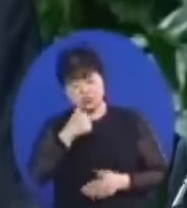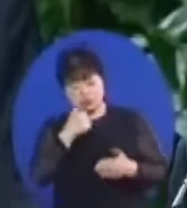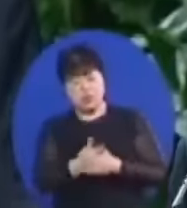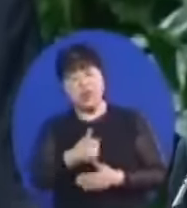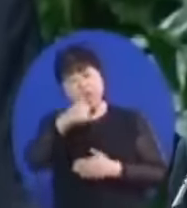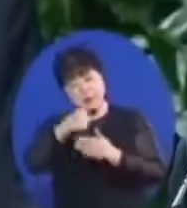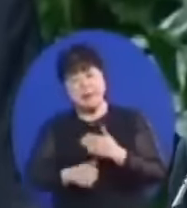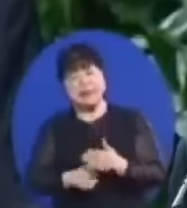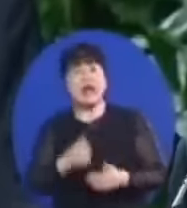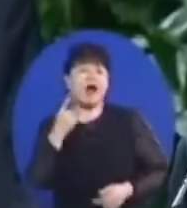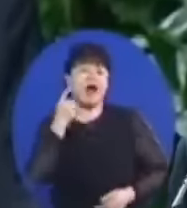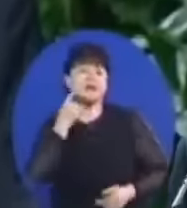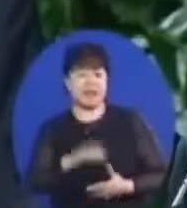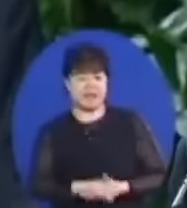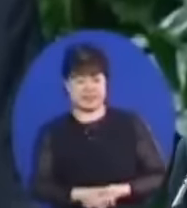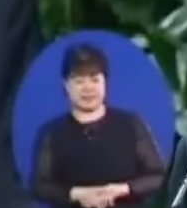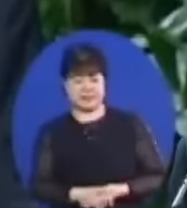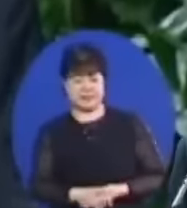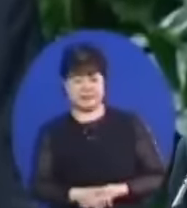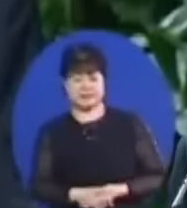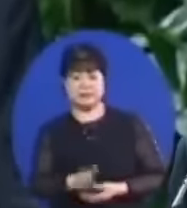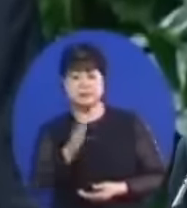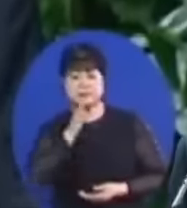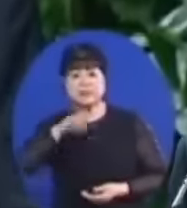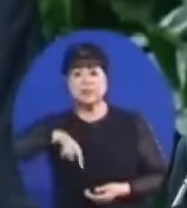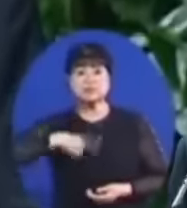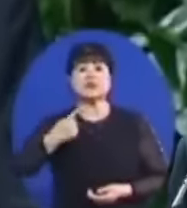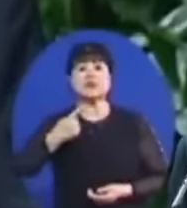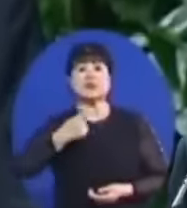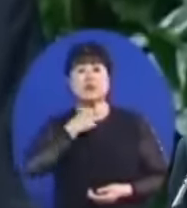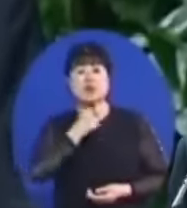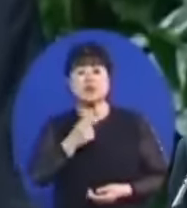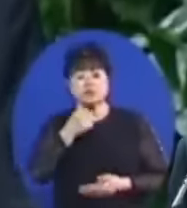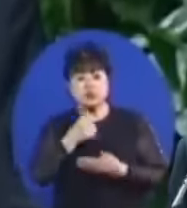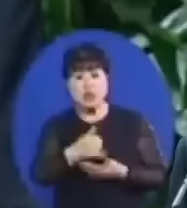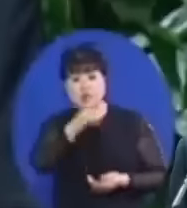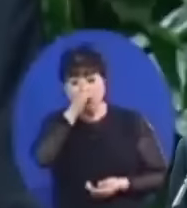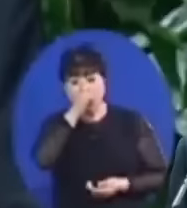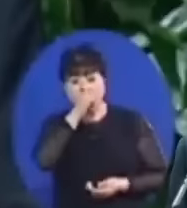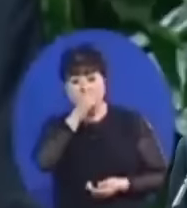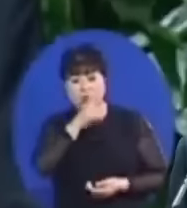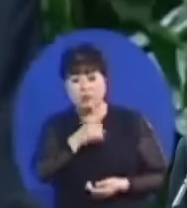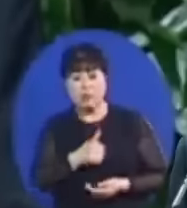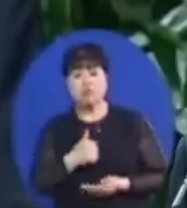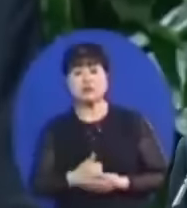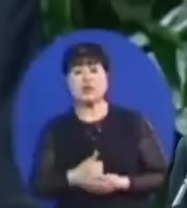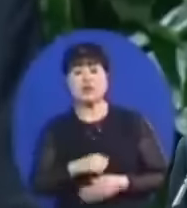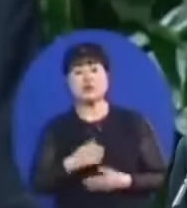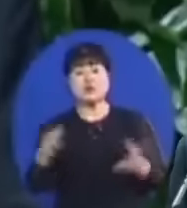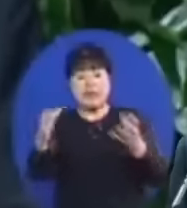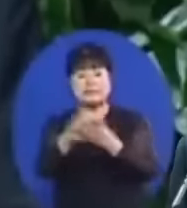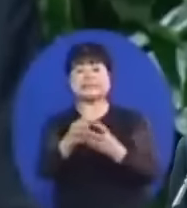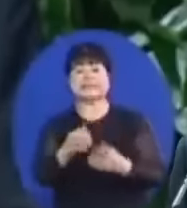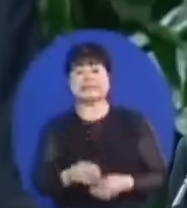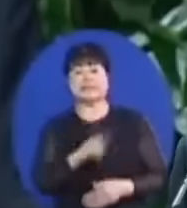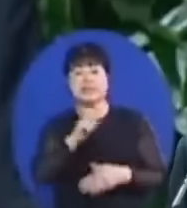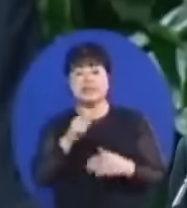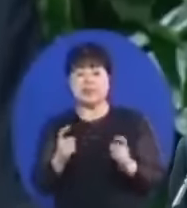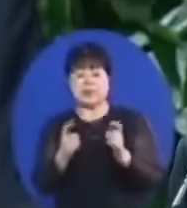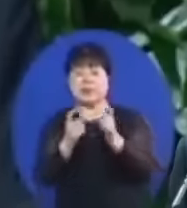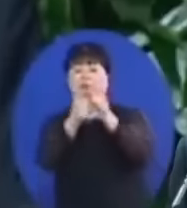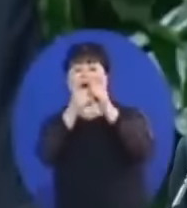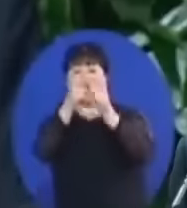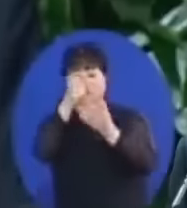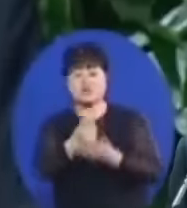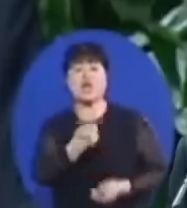지었습니다. 거짓말입니다. 물론 스스로 자본해서 짓는 죄도 있지만 모두 다 죄라는 것은 공통적으로 마음이 맞아야